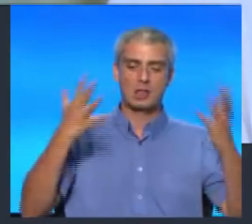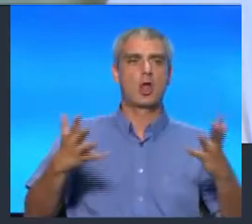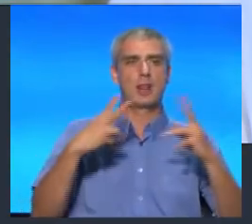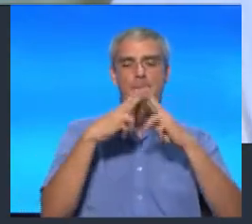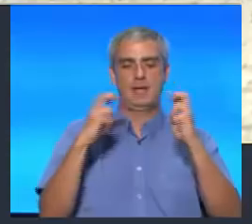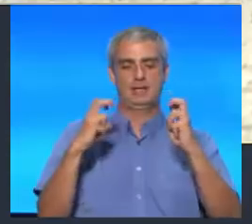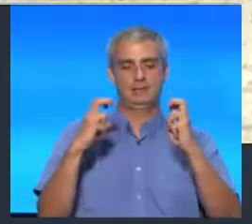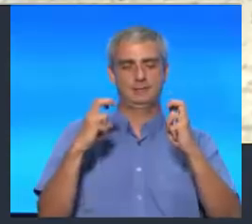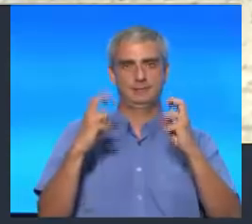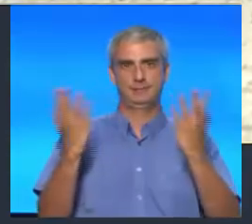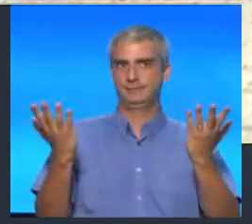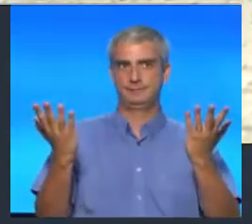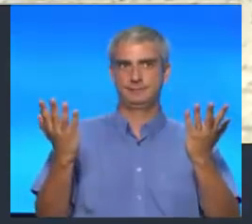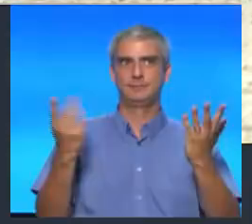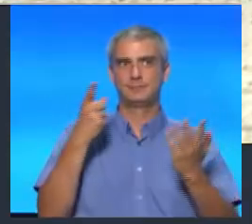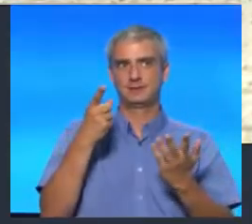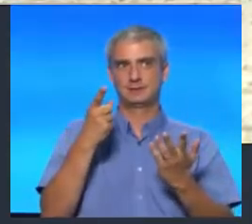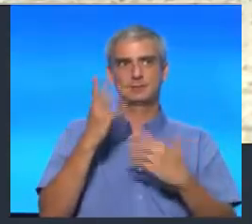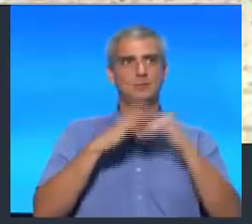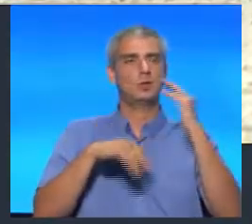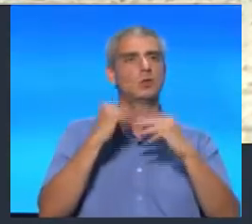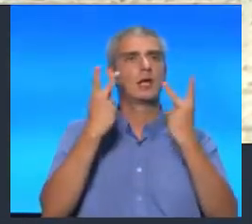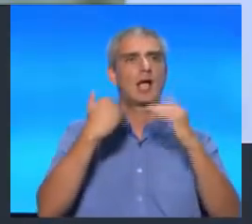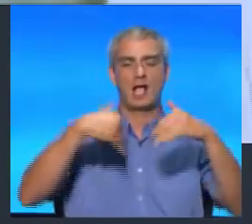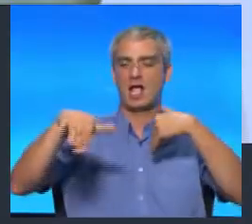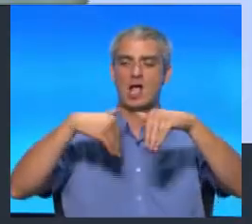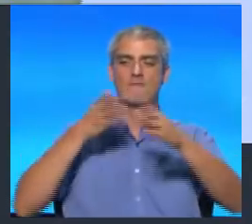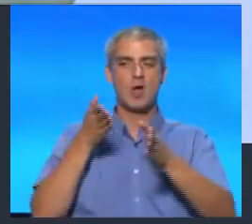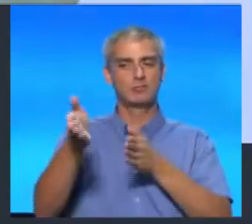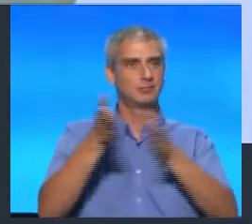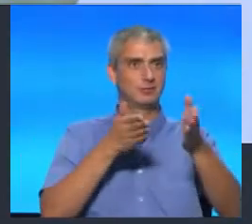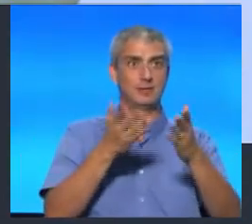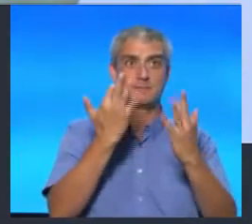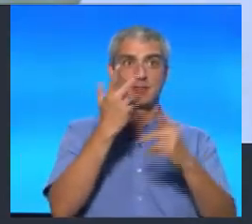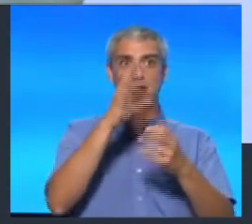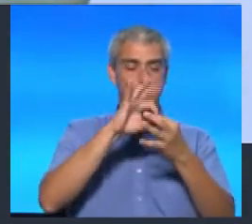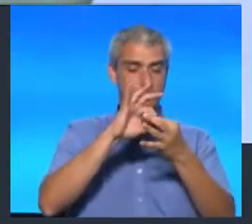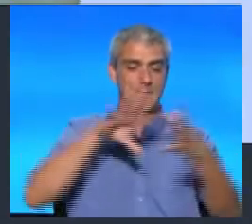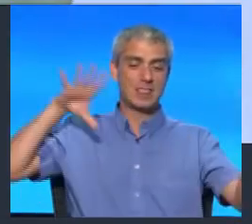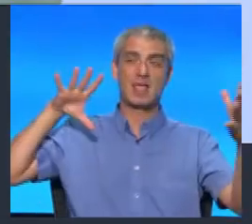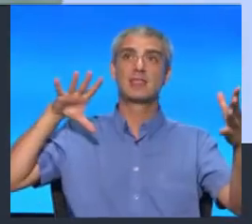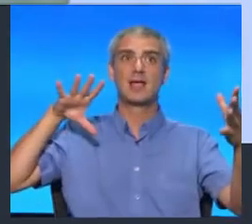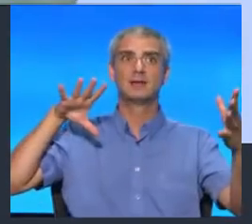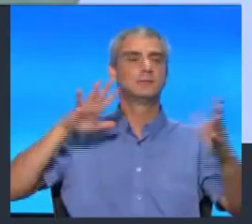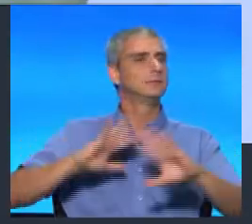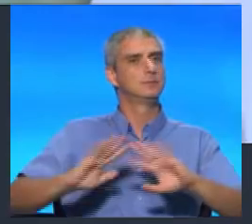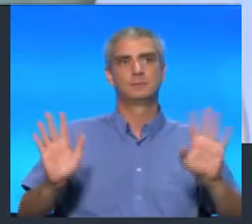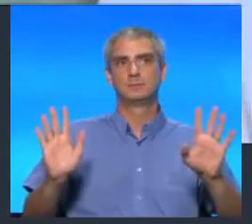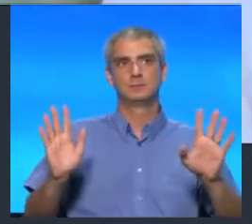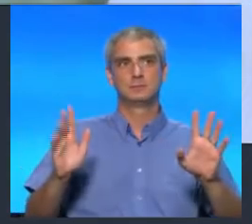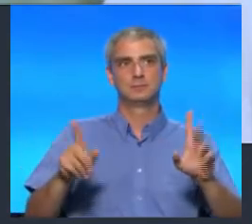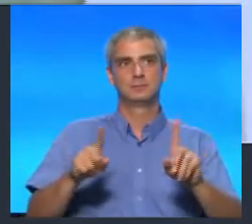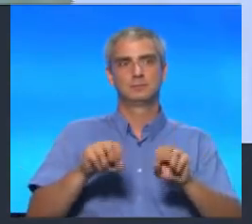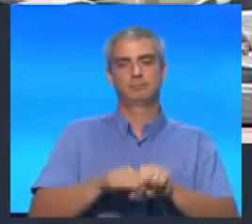מהרקמה העירונית, שהיא בעצם בנויה בעיקר מרחובות. ברגע שאתה מנתק את המערכת הזאת, אתה